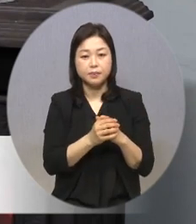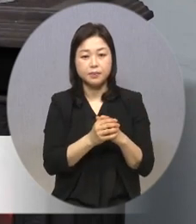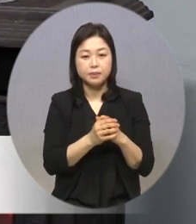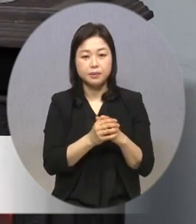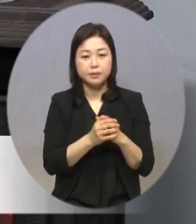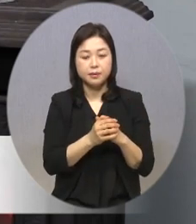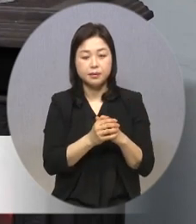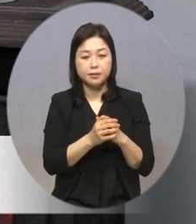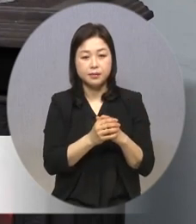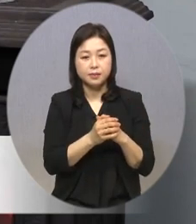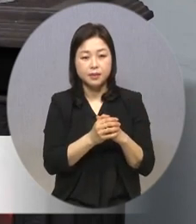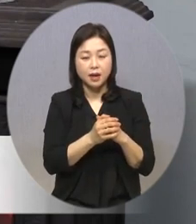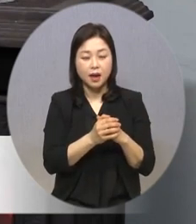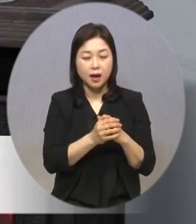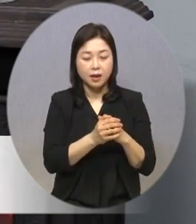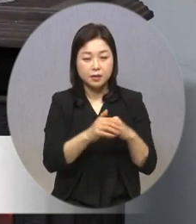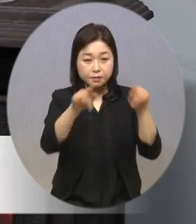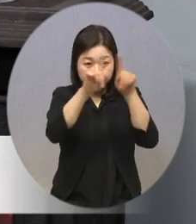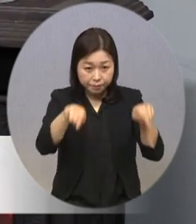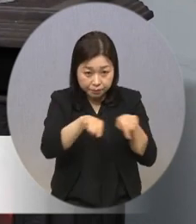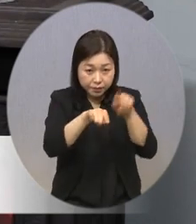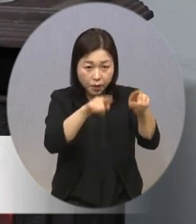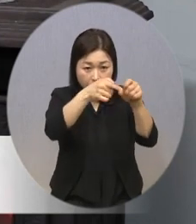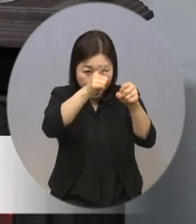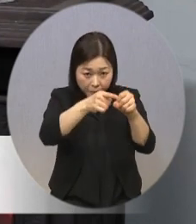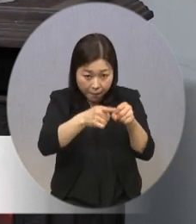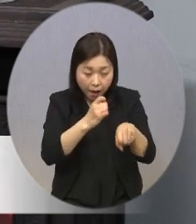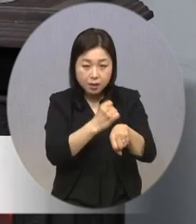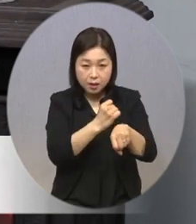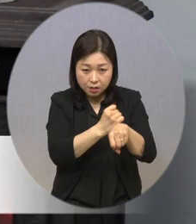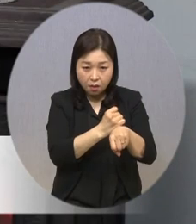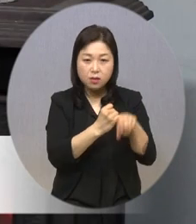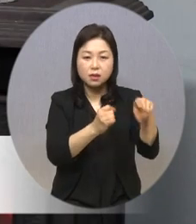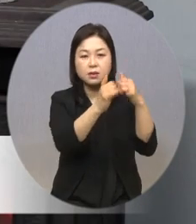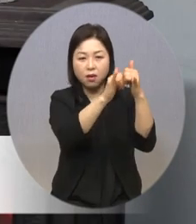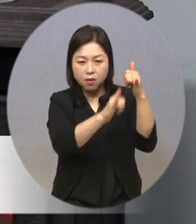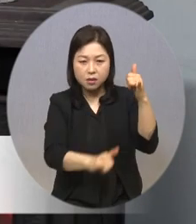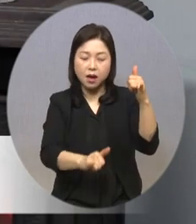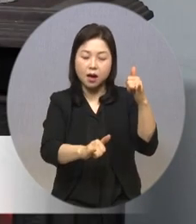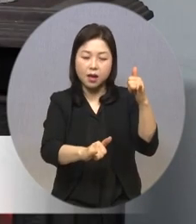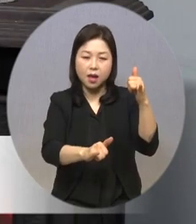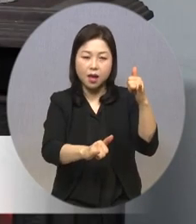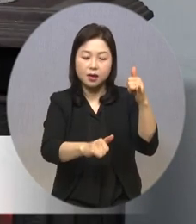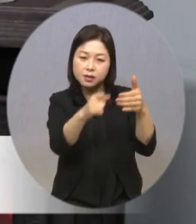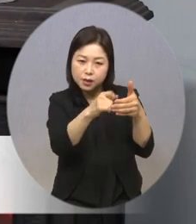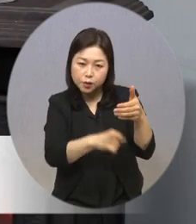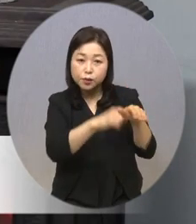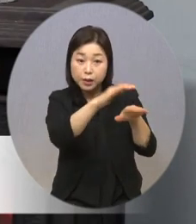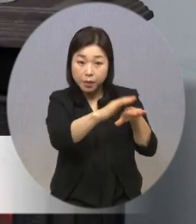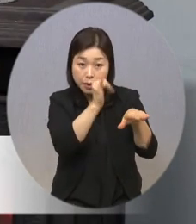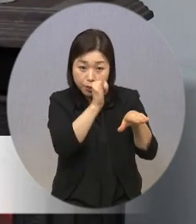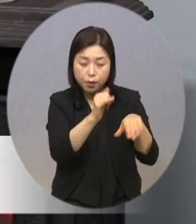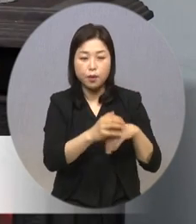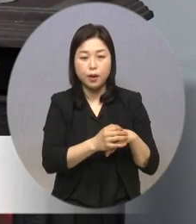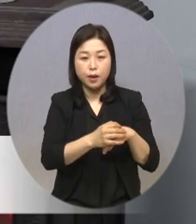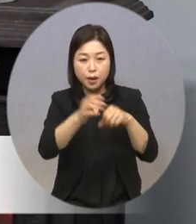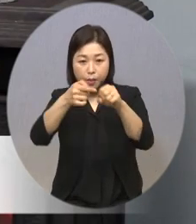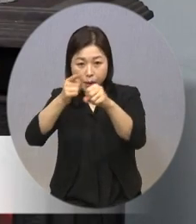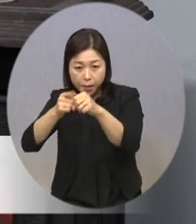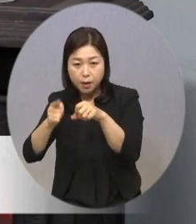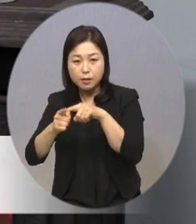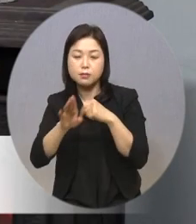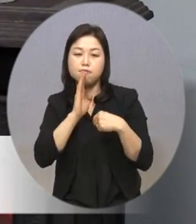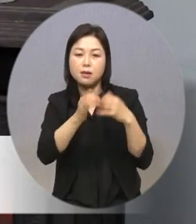것도 전부 판각을 해서 그걸 또 역사로 남기고 그래서 하여튼 서각은 서각의